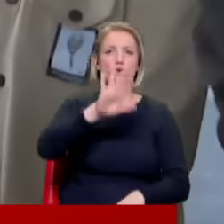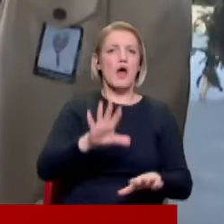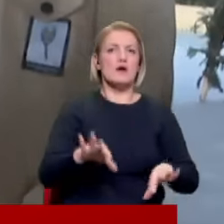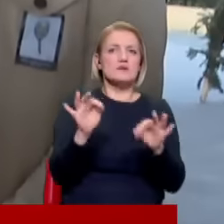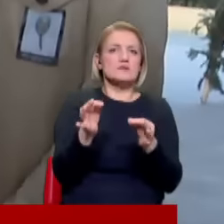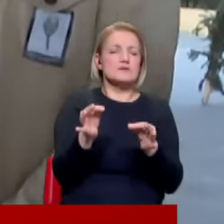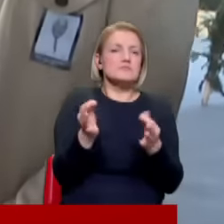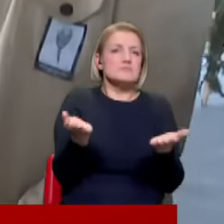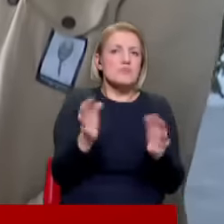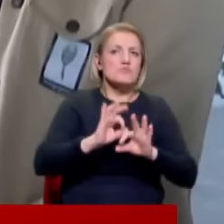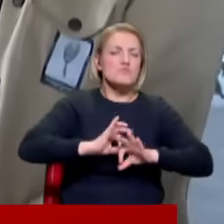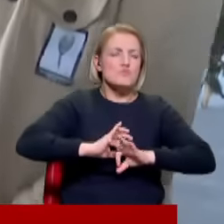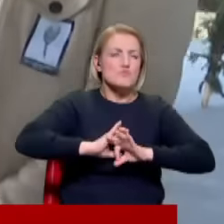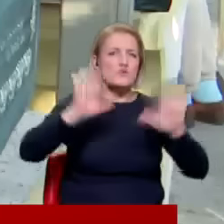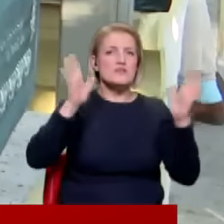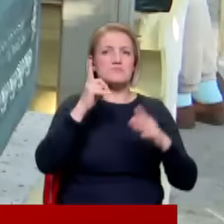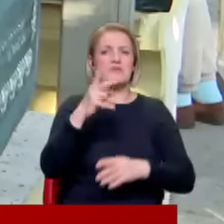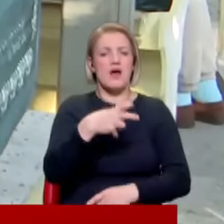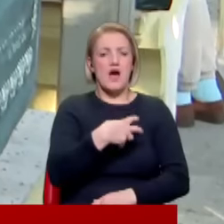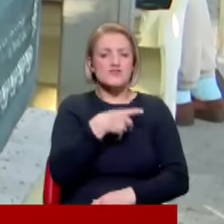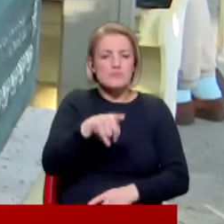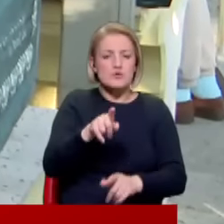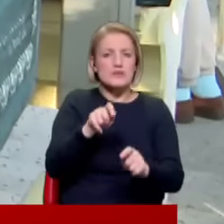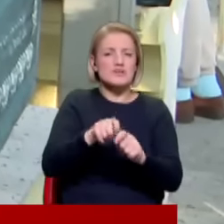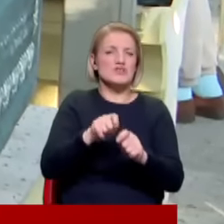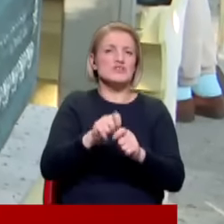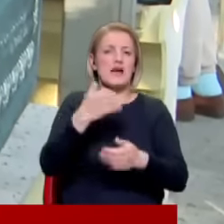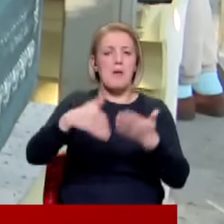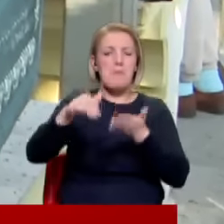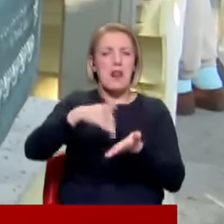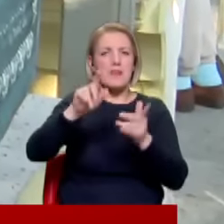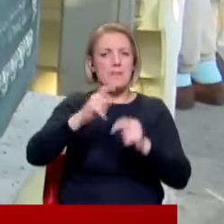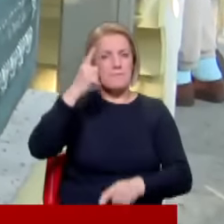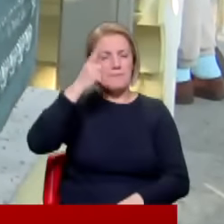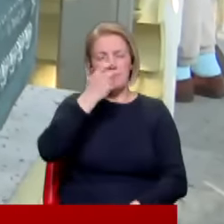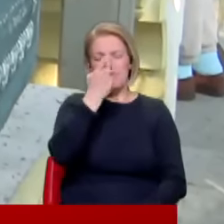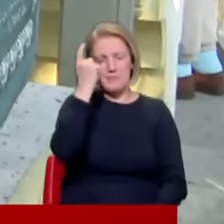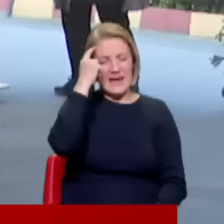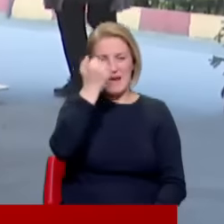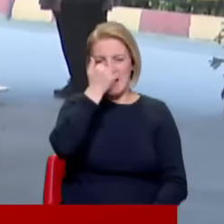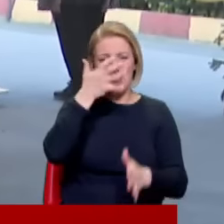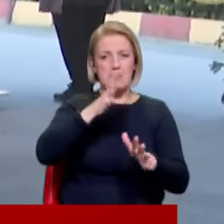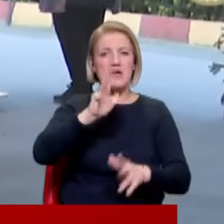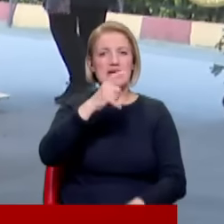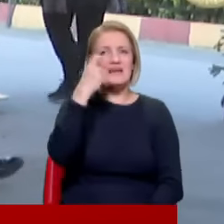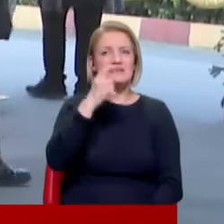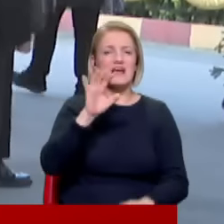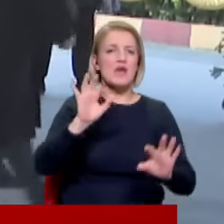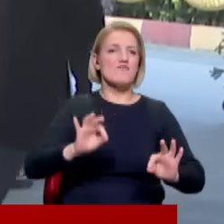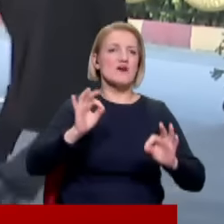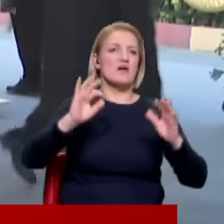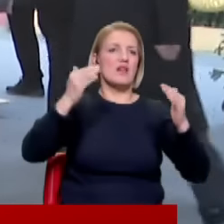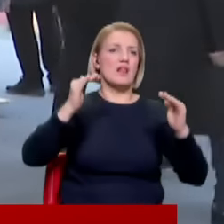hazır. Yani müthiş bir aşkla bu işi yaptı. Bir beyin kanaması geçirmişti yazın. Ondan sonra artık yavaş yavaş